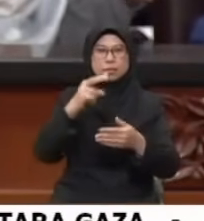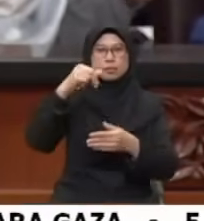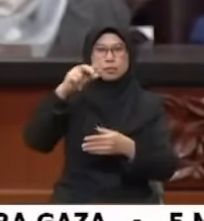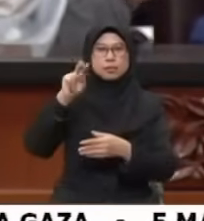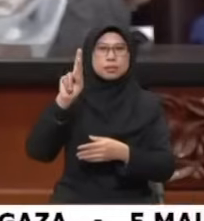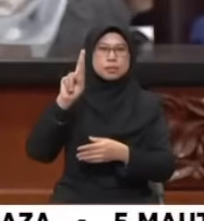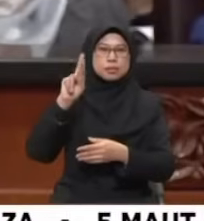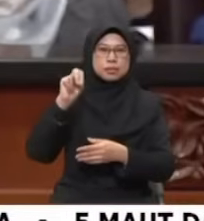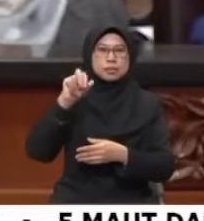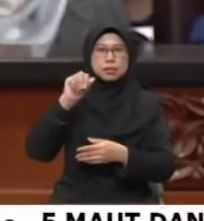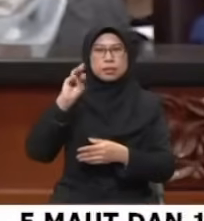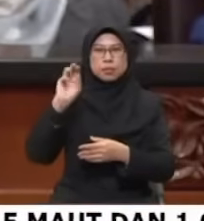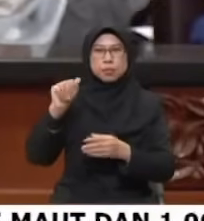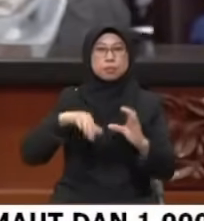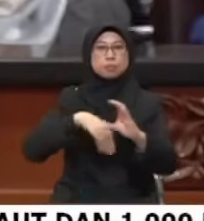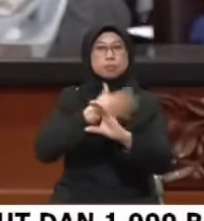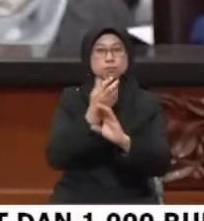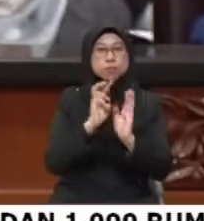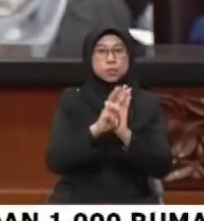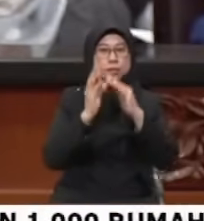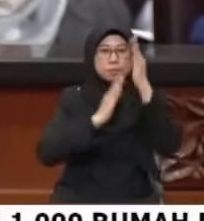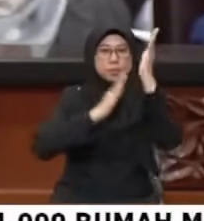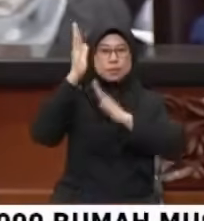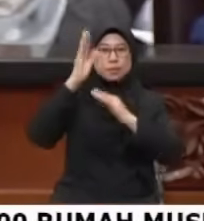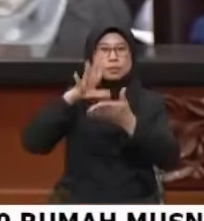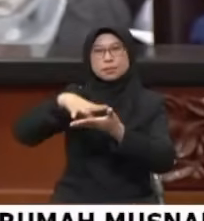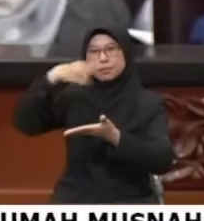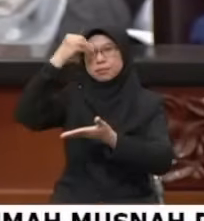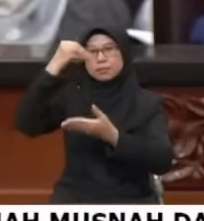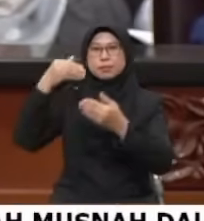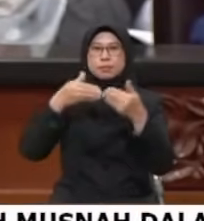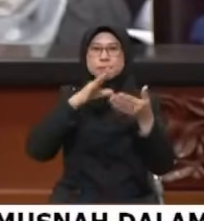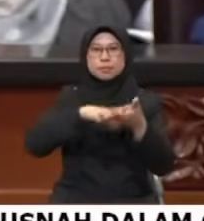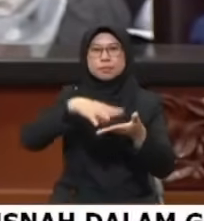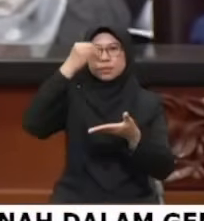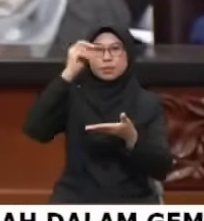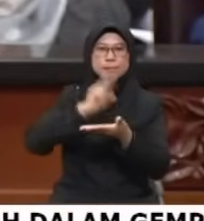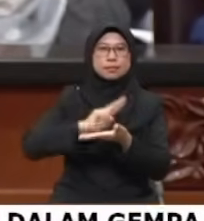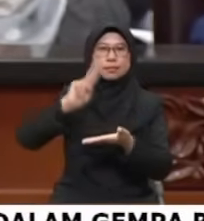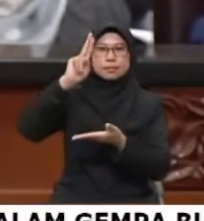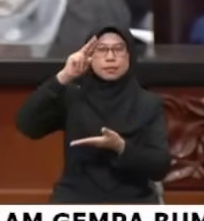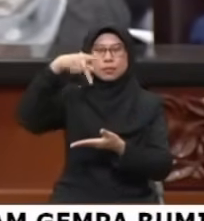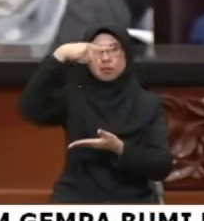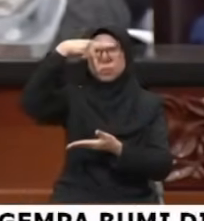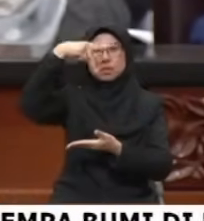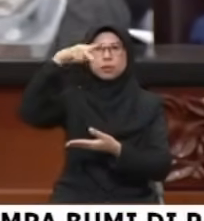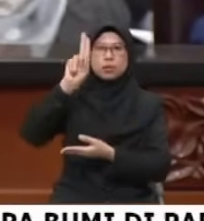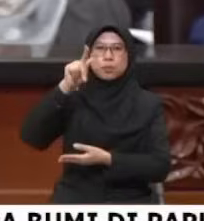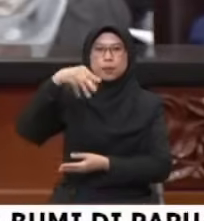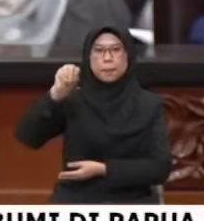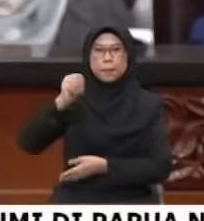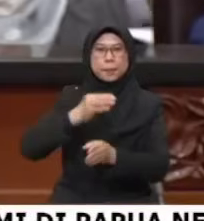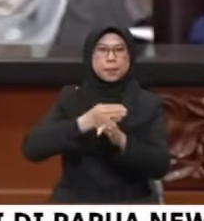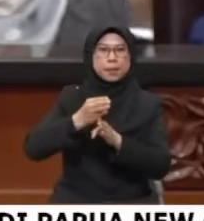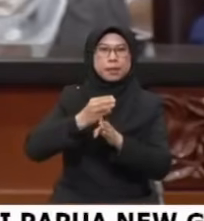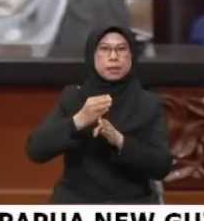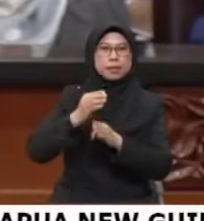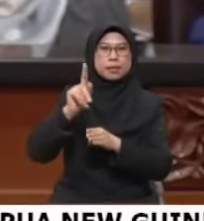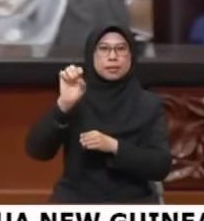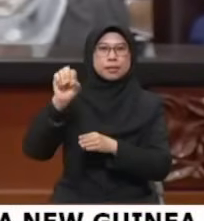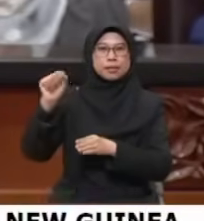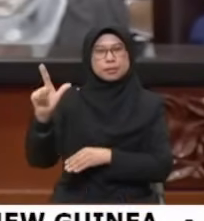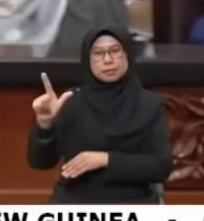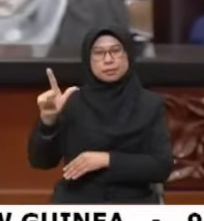sukan common pencai em adalah berjaya melanjutkan pelajaran ke Universiti Putra Malaysia dalam bidang tesel